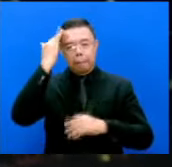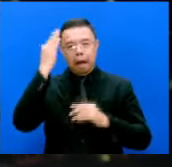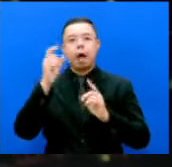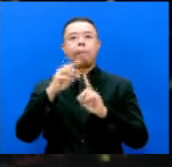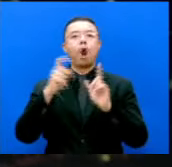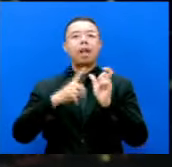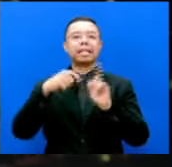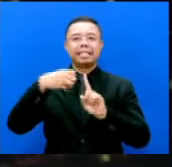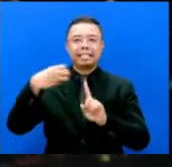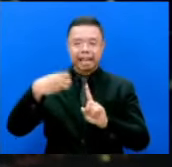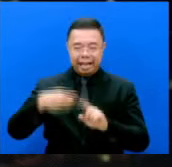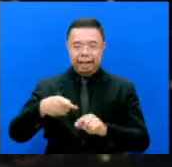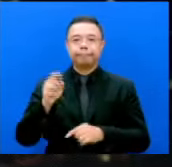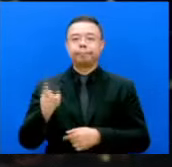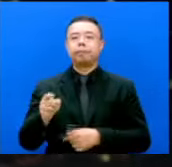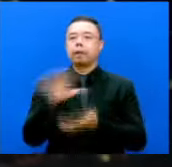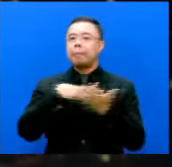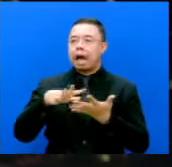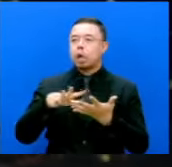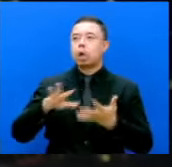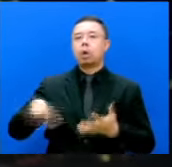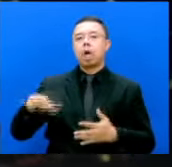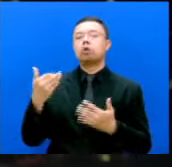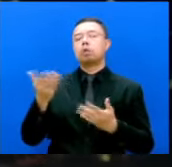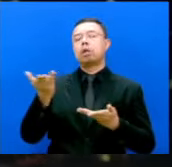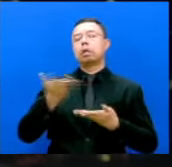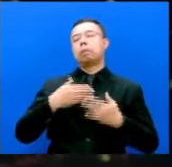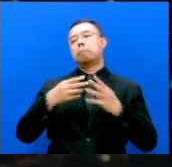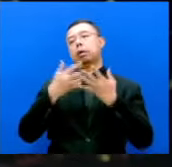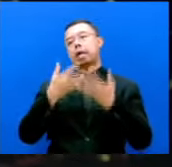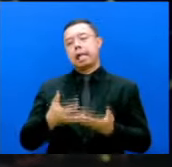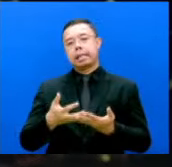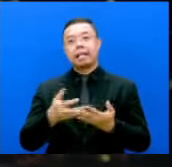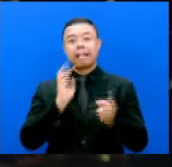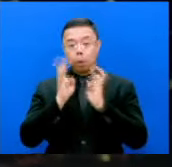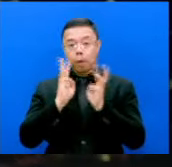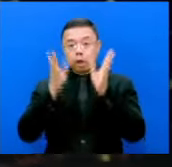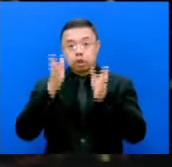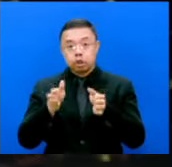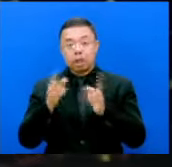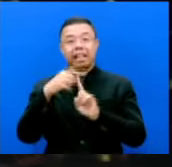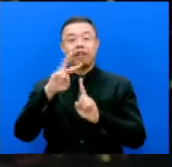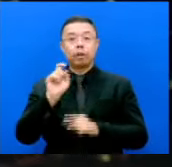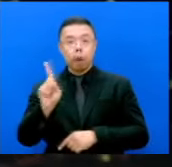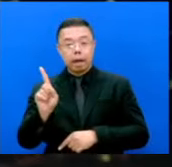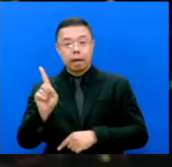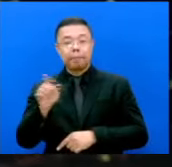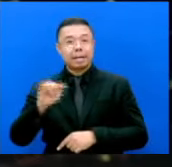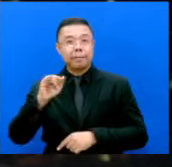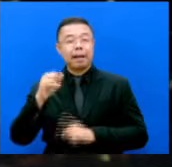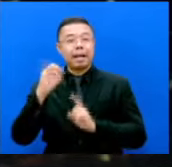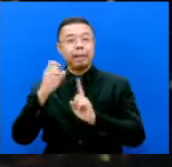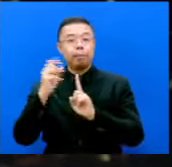Kapetakan. Dampak kasus yang dialami keluarganya pun dirasakan sangat berat. Berikut wawancara eksklusif TV One Tiara Harahap dengan Ibtu